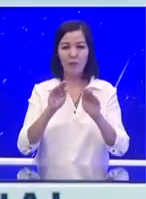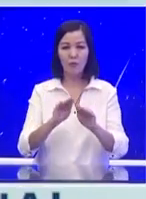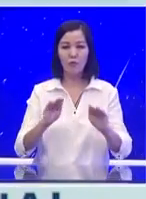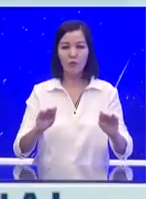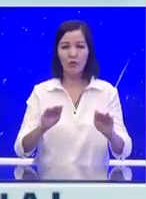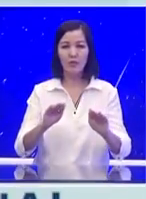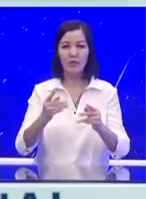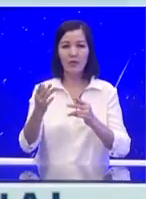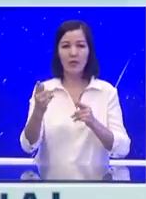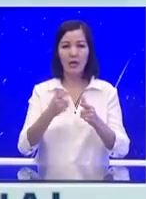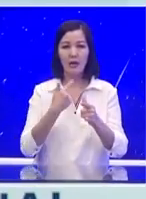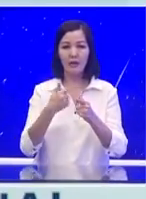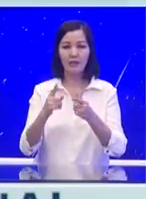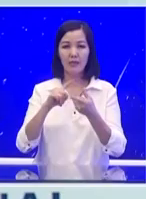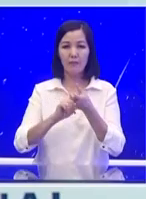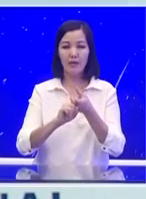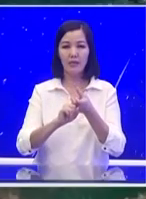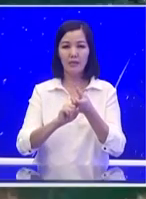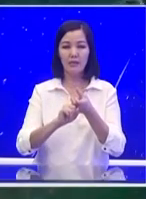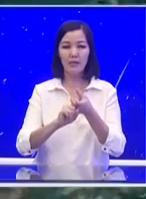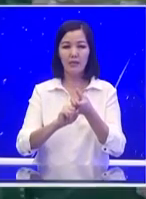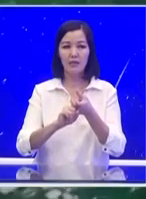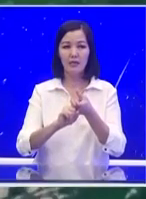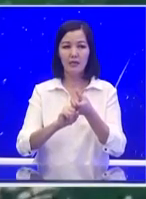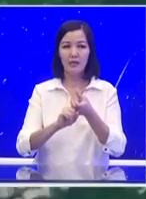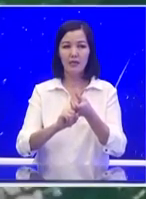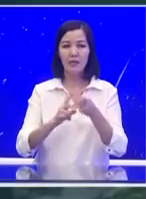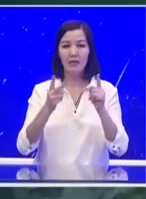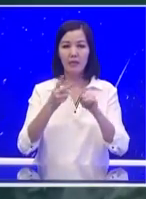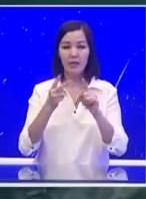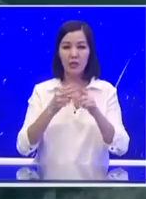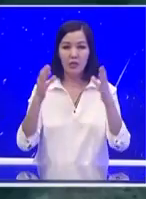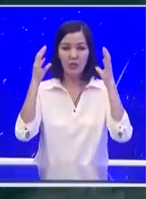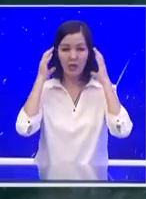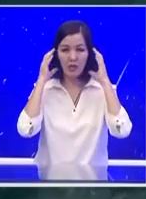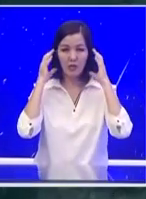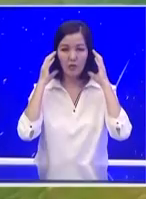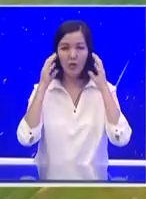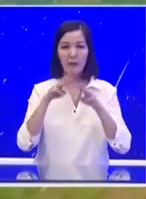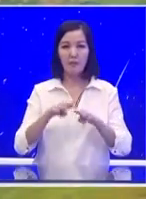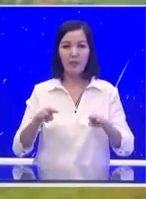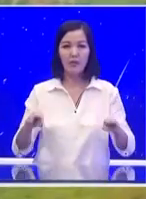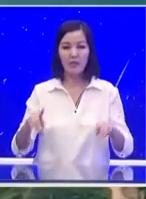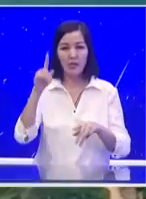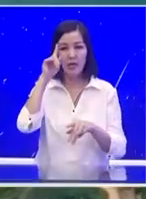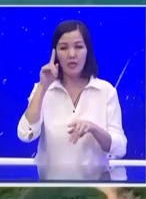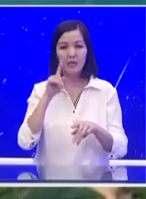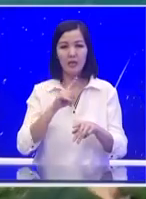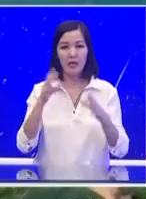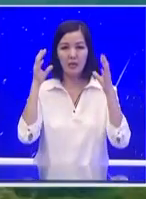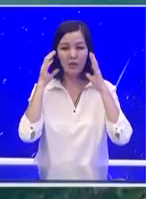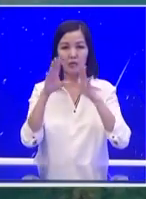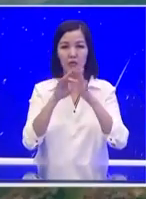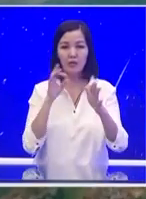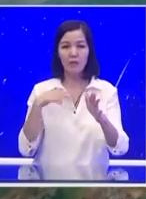арасындағы байланыс ол кез келген өзіне тиімді уақытта. Екінші бағыт радио. Бұл бағытқа министрлік Қазақ радиосын таңдап алыпты.